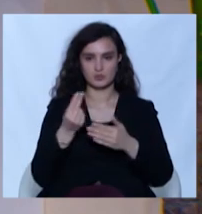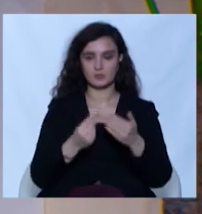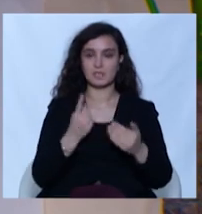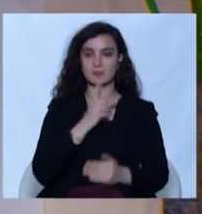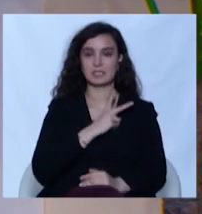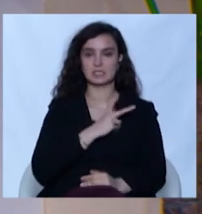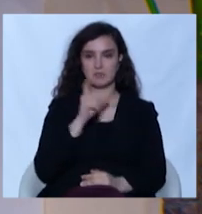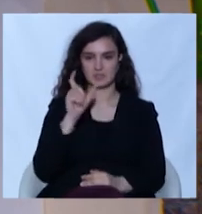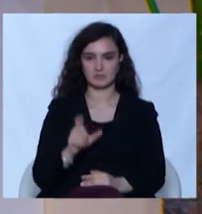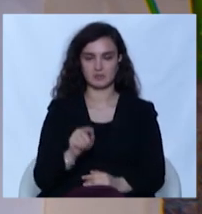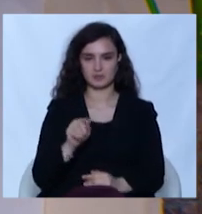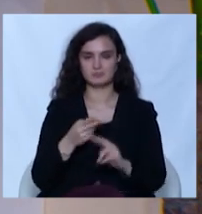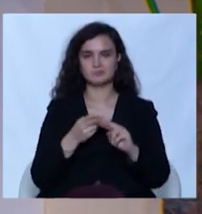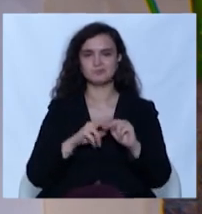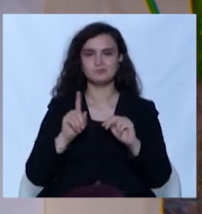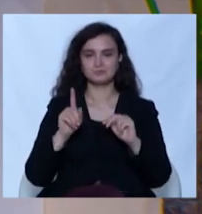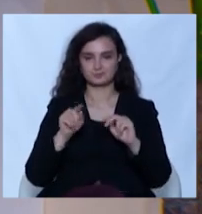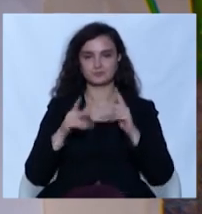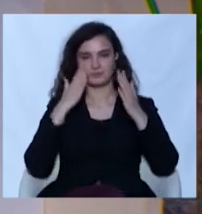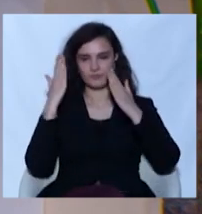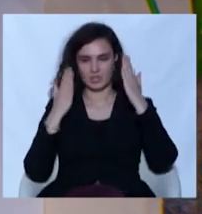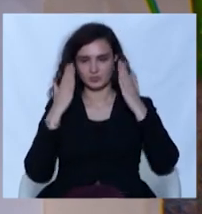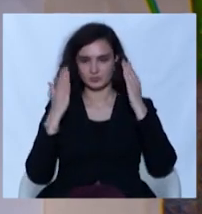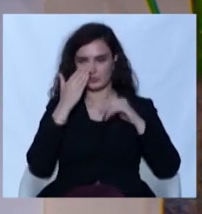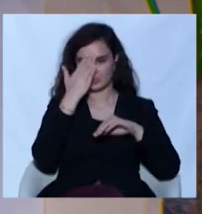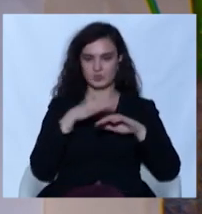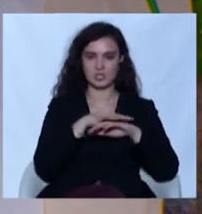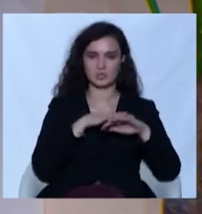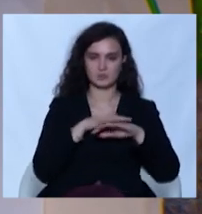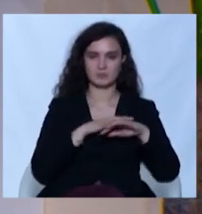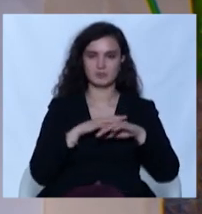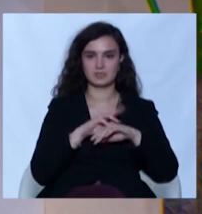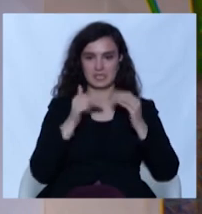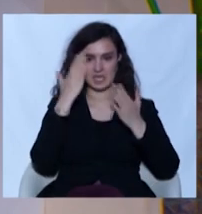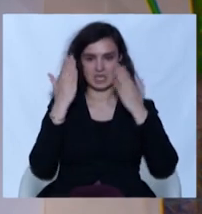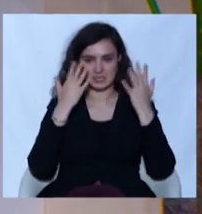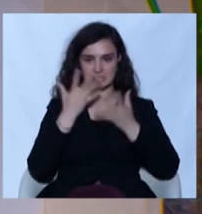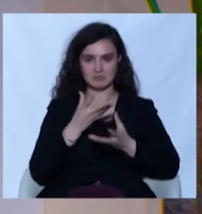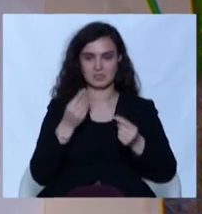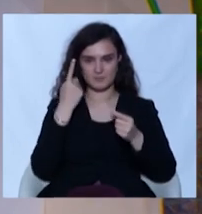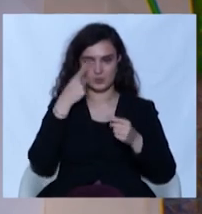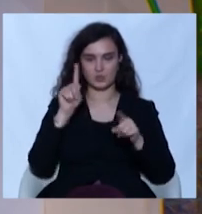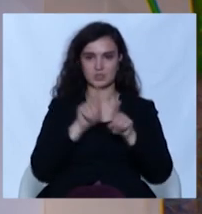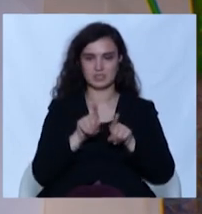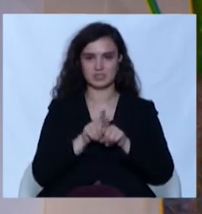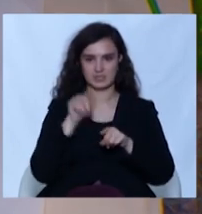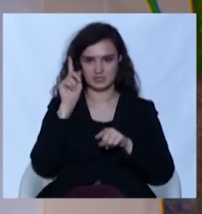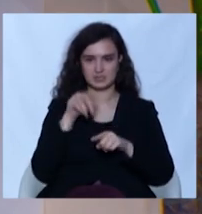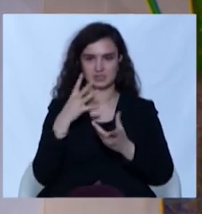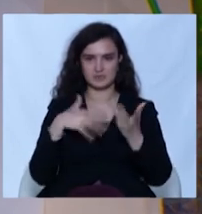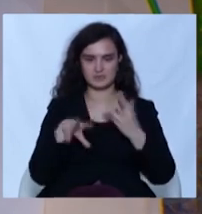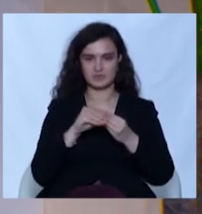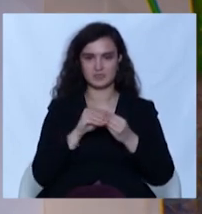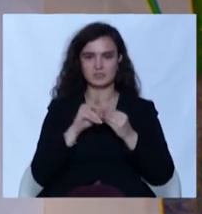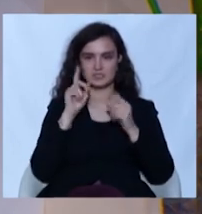ინგლისელმა ადამიანმა, იმიტომ რომ გაერთო საზოგადოება და გაეხალისებინა, მოიგონა ესეთი, ხო იცით ყველამ,